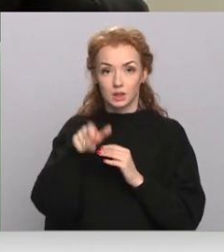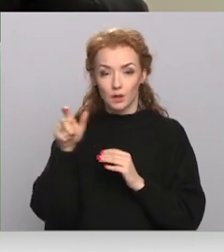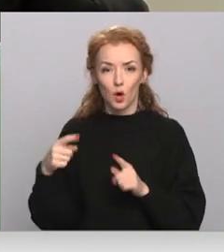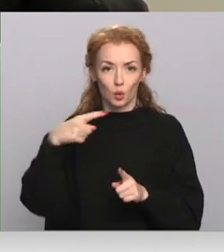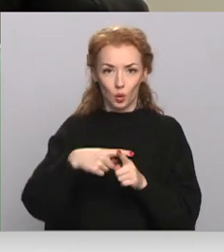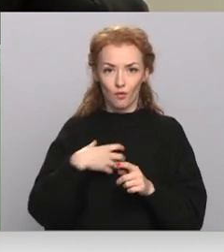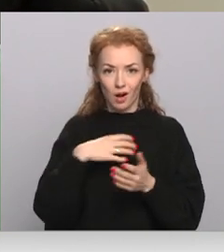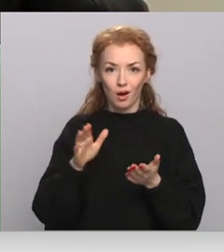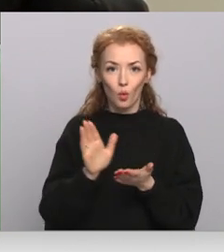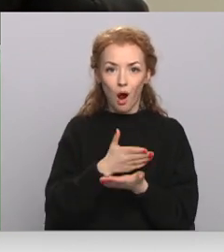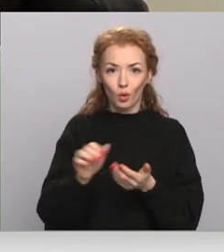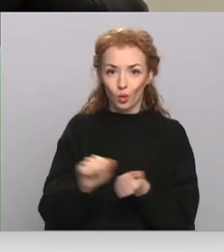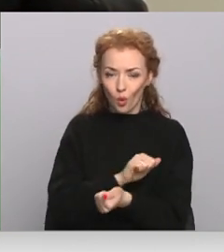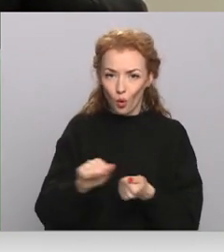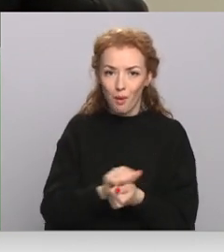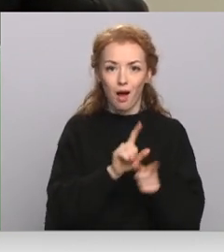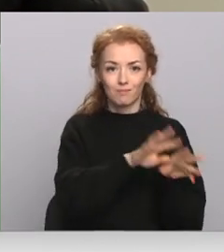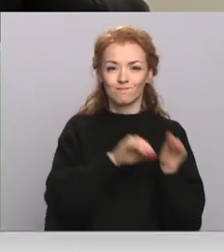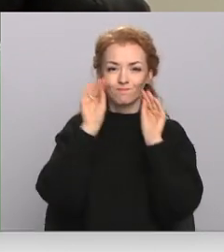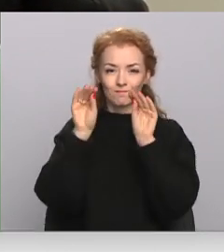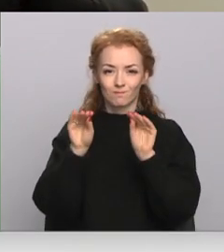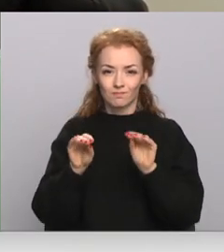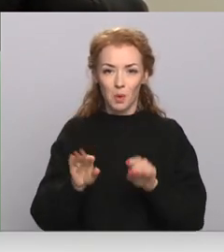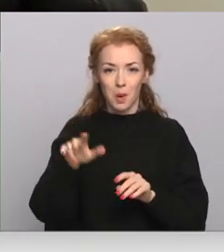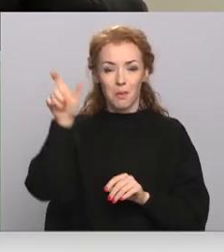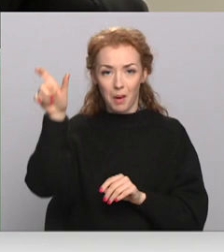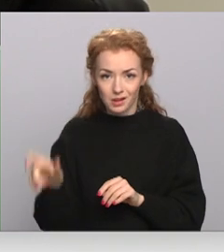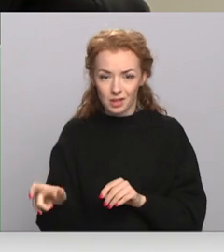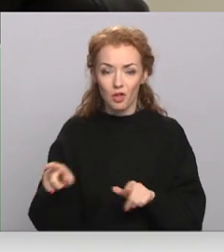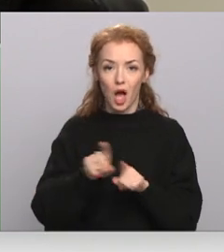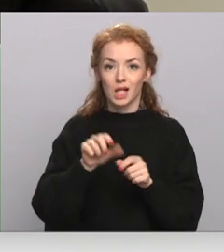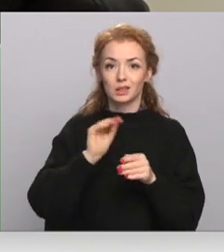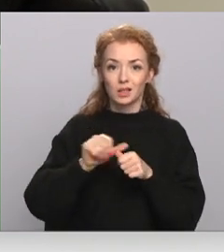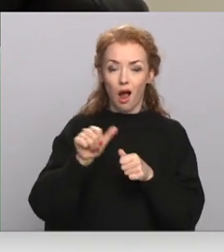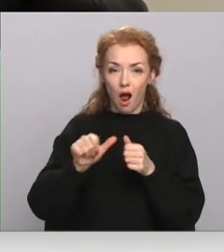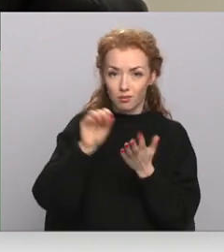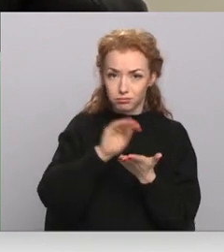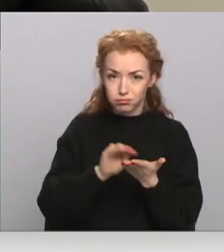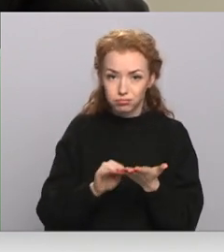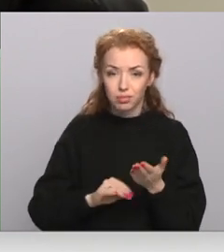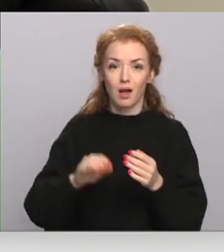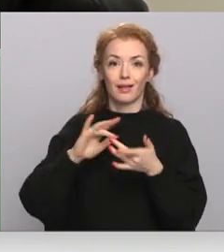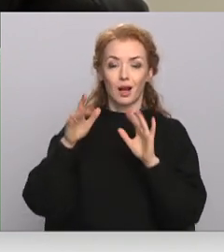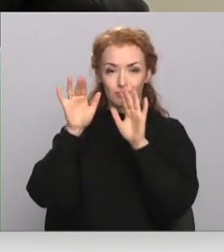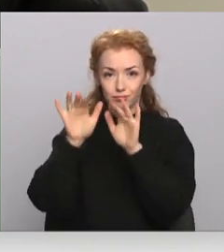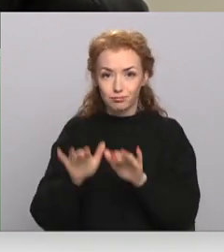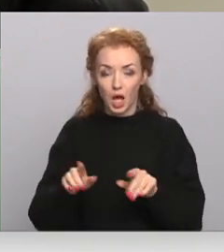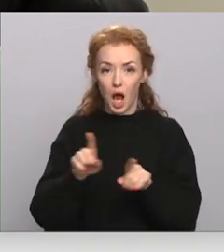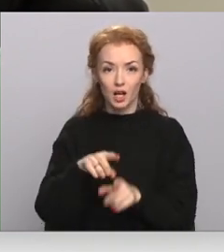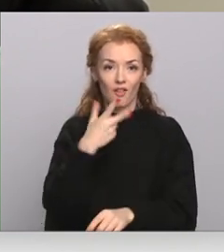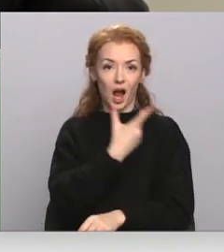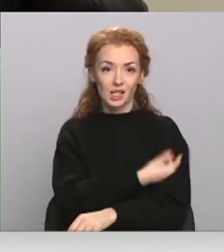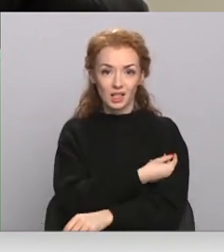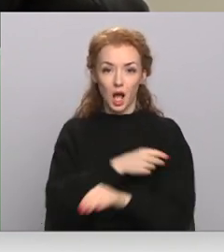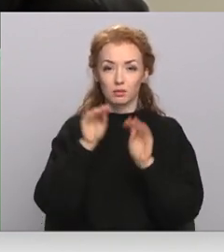dokumenti, jāsavada visa informācija par pacientu, jāizraksta medikamenti, jāievada vakcinācijas dati. Tas